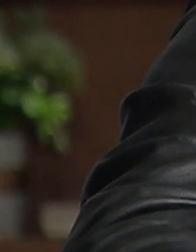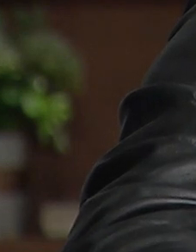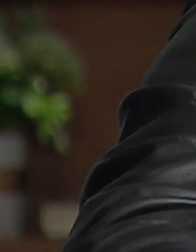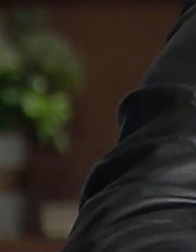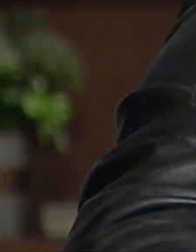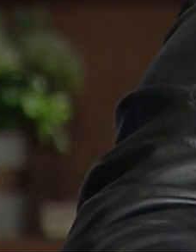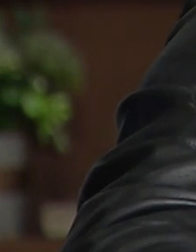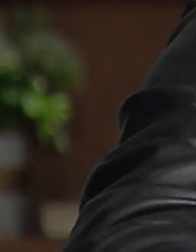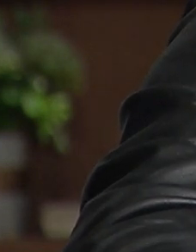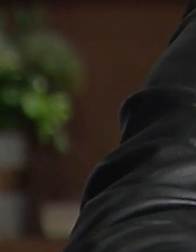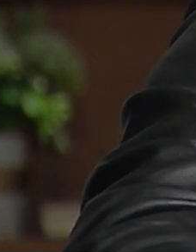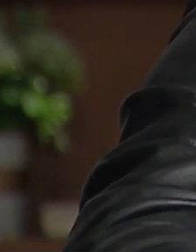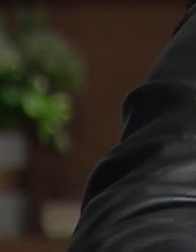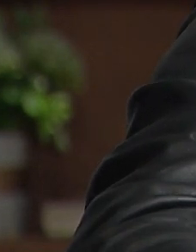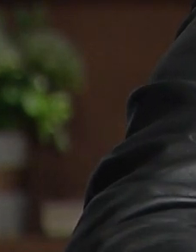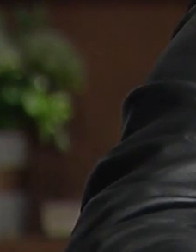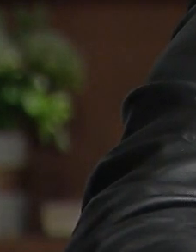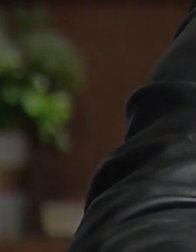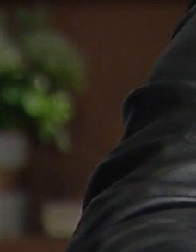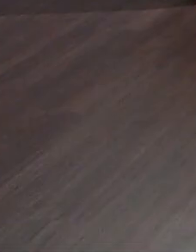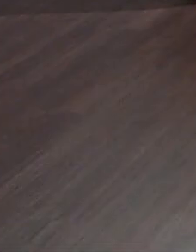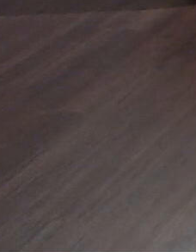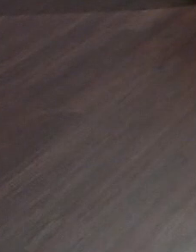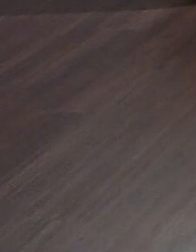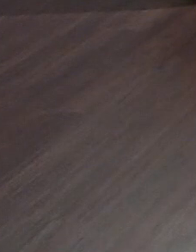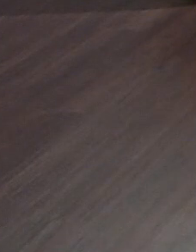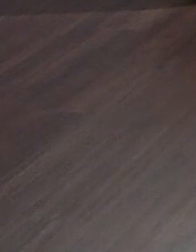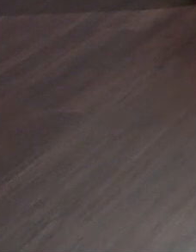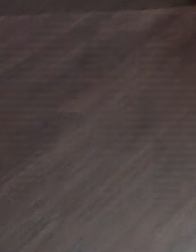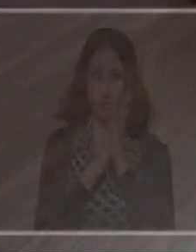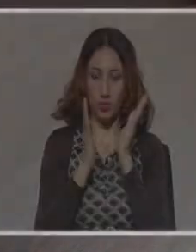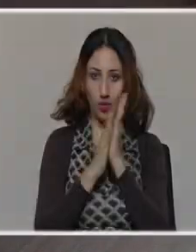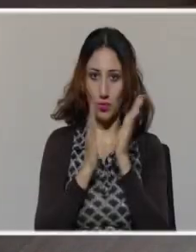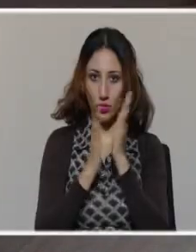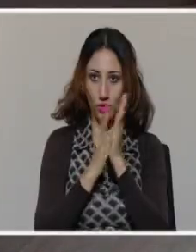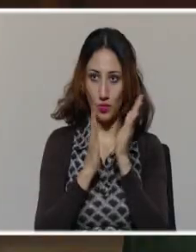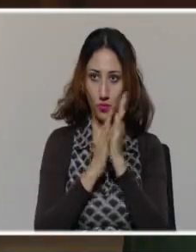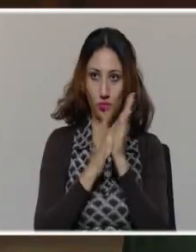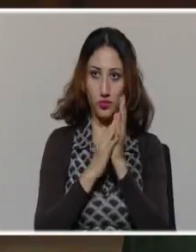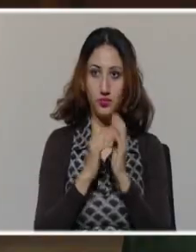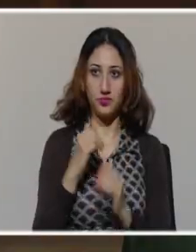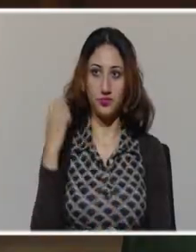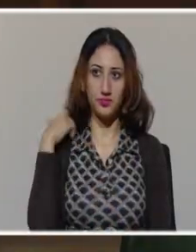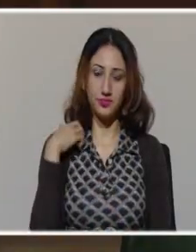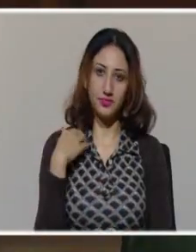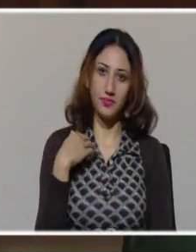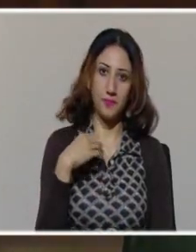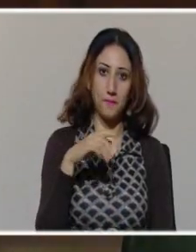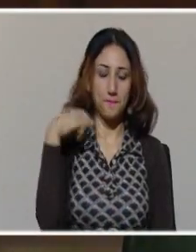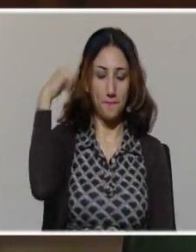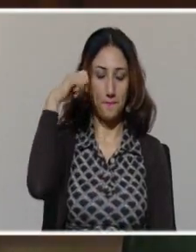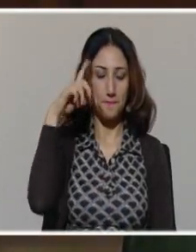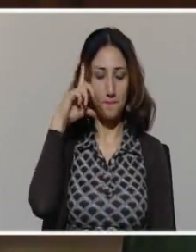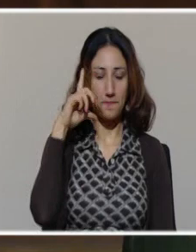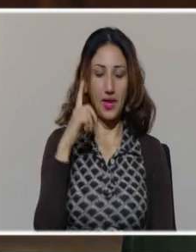لنا أو علينا برافو عليك طب استني بقى الرئيس مبارك في شبابه ده كده